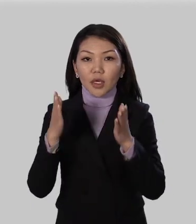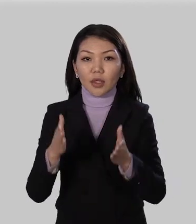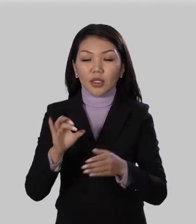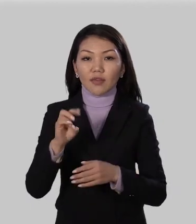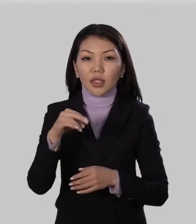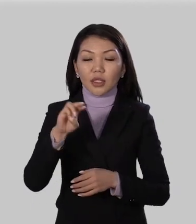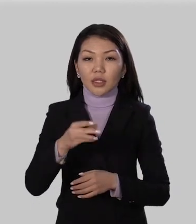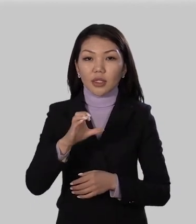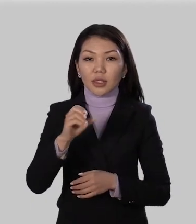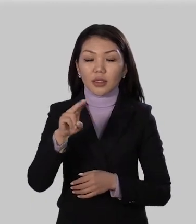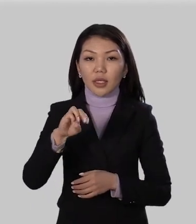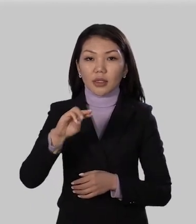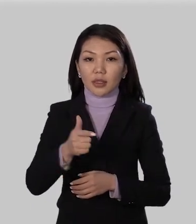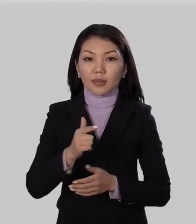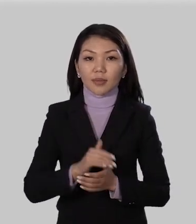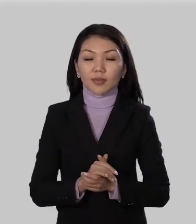Сводить,